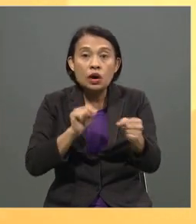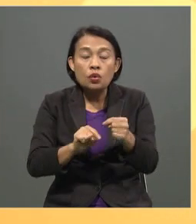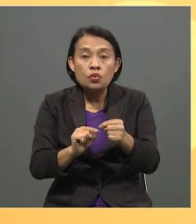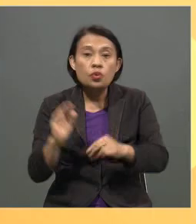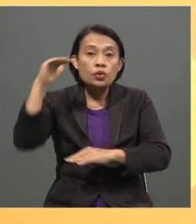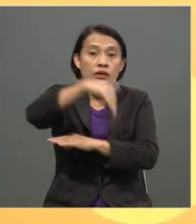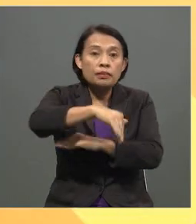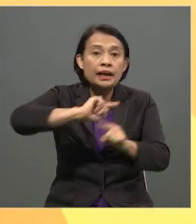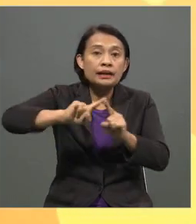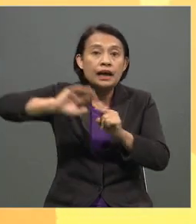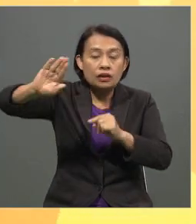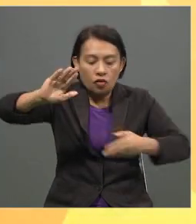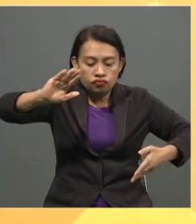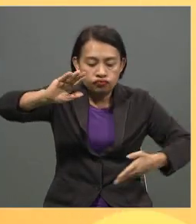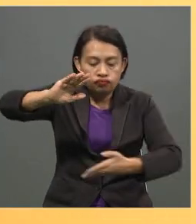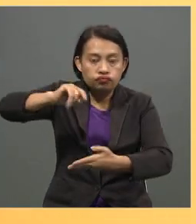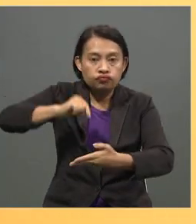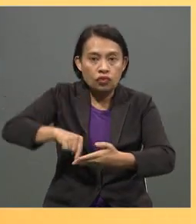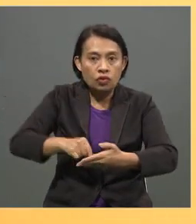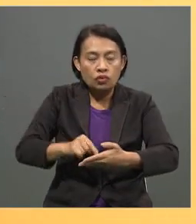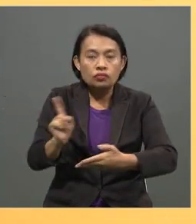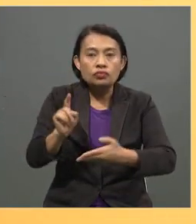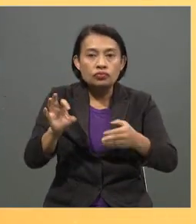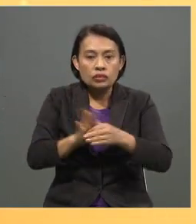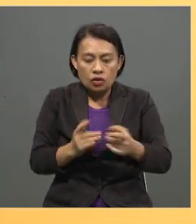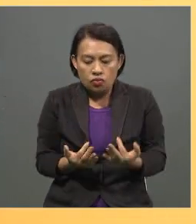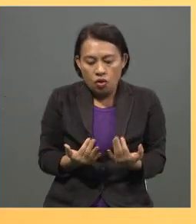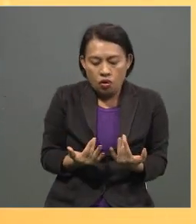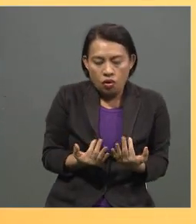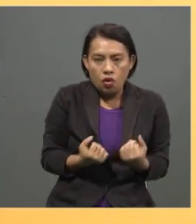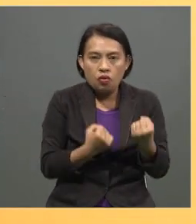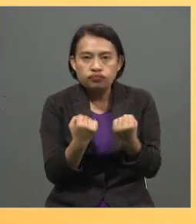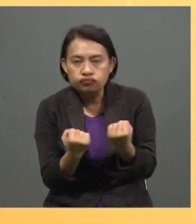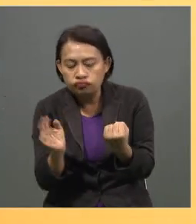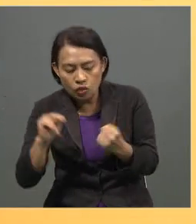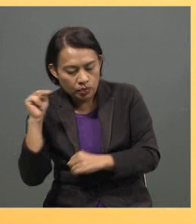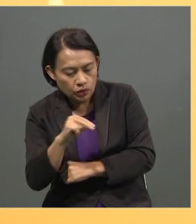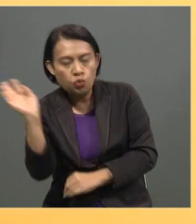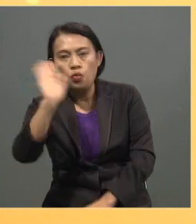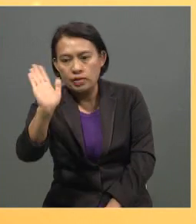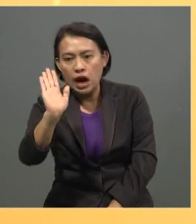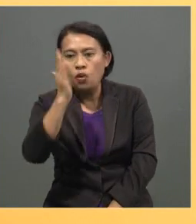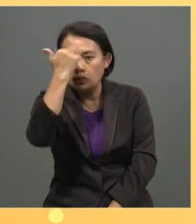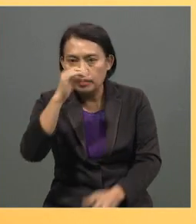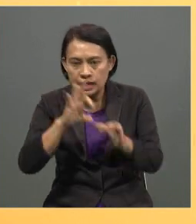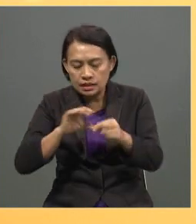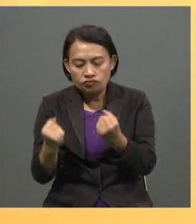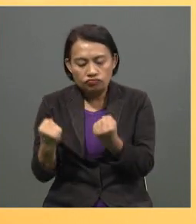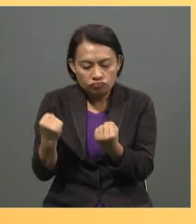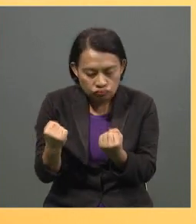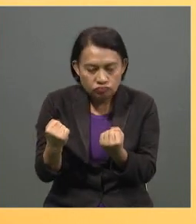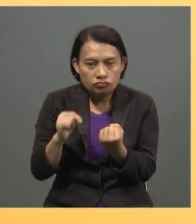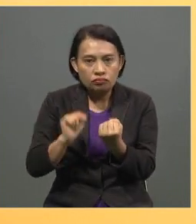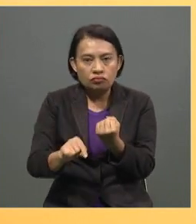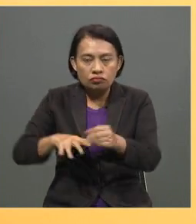ๆนะครับคุณผู้ชมที่ใช้รถใช้ถนนอยู่นะครับไม่ควรที่จะชะลอรถหรือหยุดรถเพื่อที่จะชมขบวนนะครับเนื่องจากว่าถ้าทำแบบนั้นเนี่ยอาจจะก่อให้